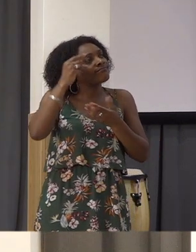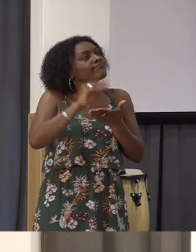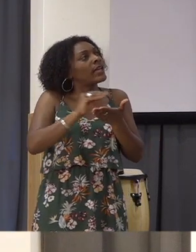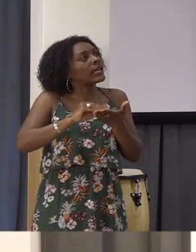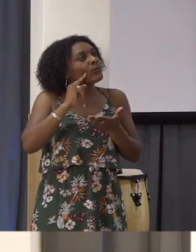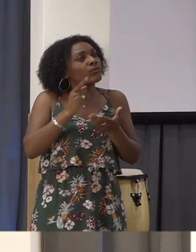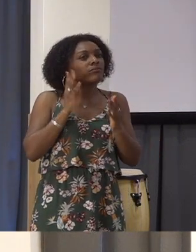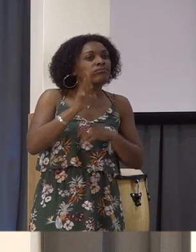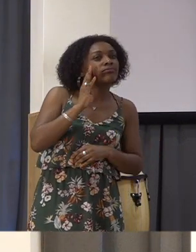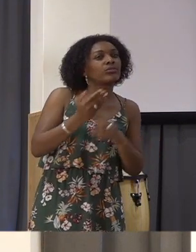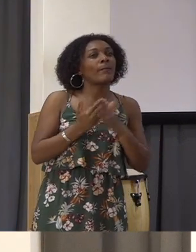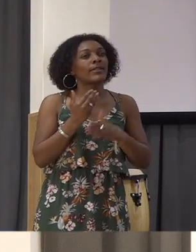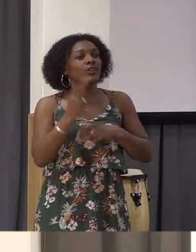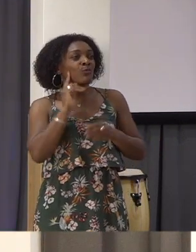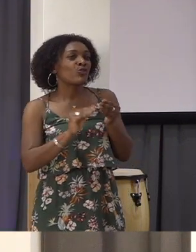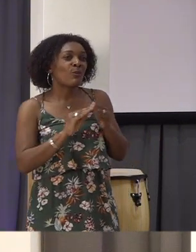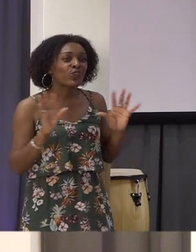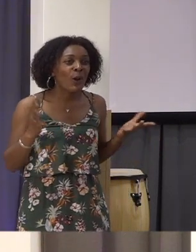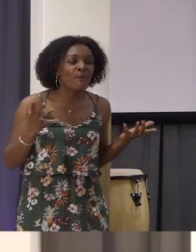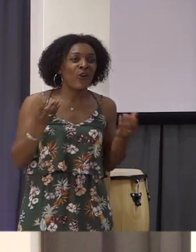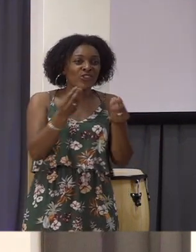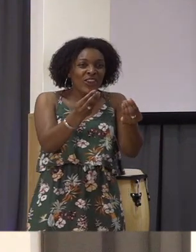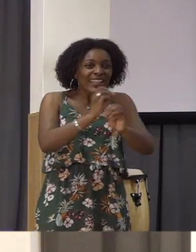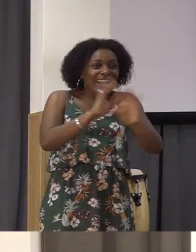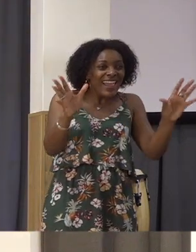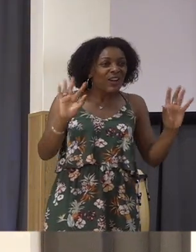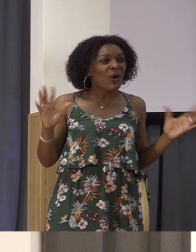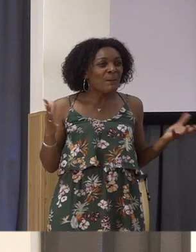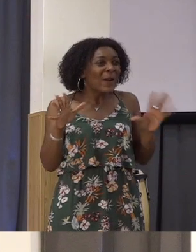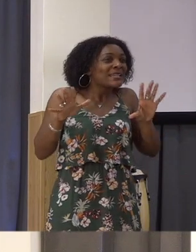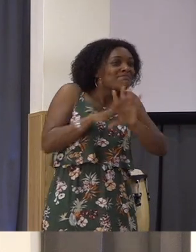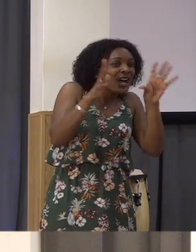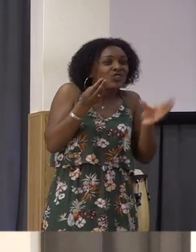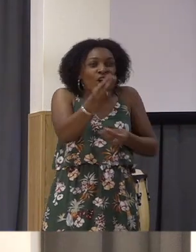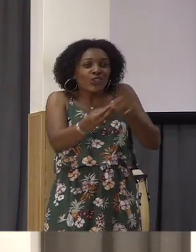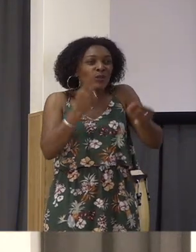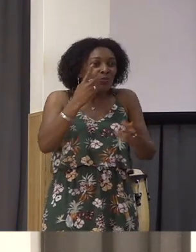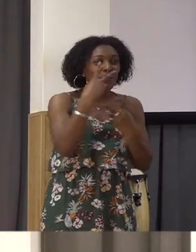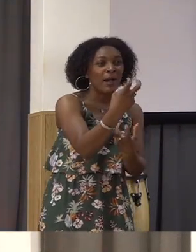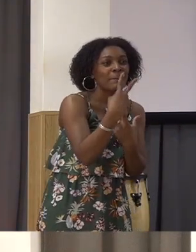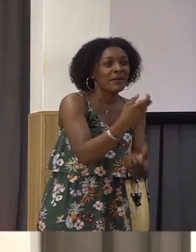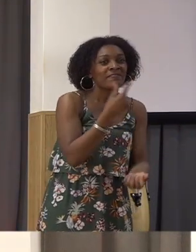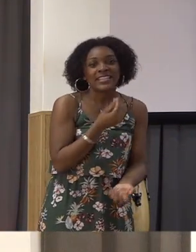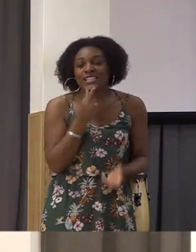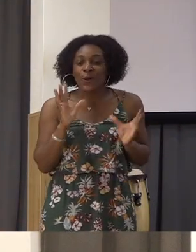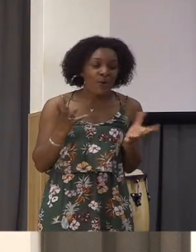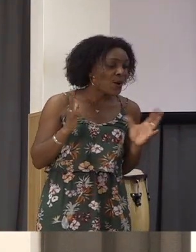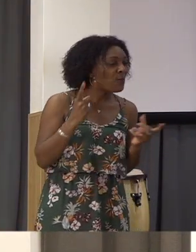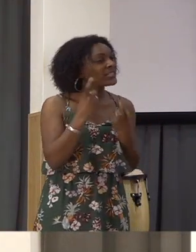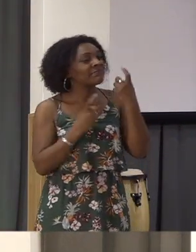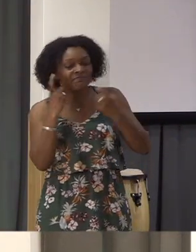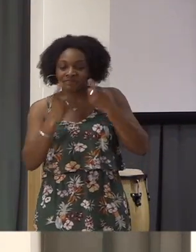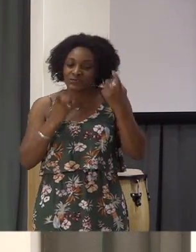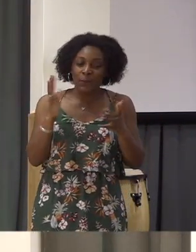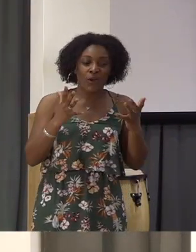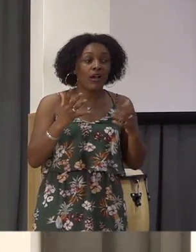comment je pouvais illustrer cela? Comment je pouvais donner corps à cette idée que Dieu m'avait donnée pour ce dimanche?